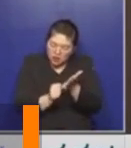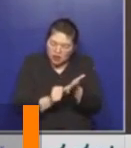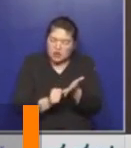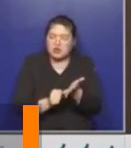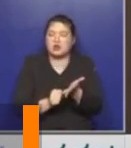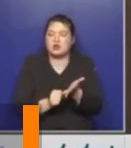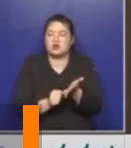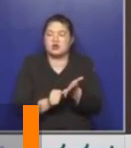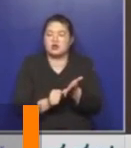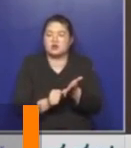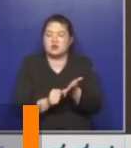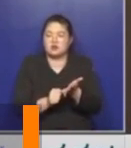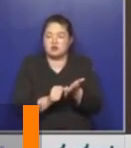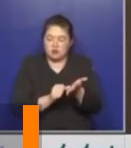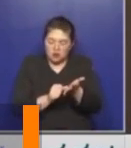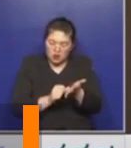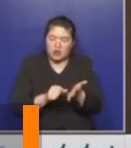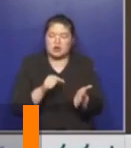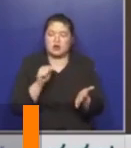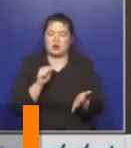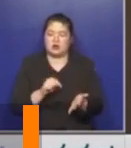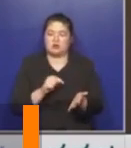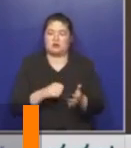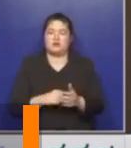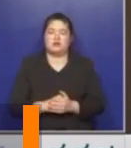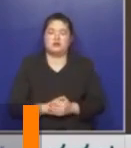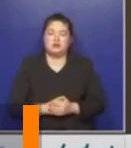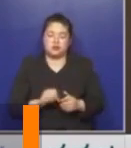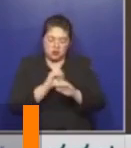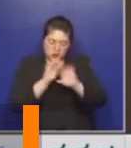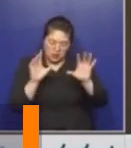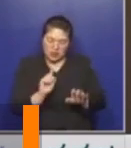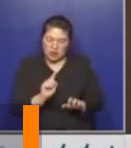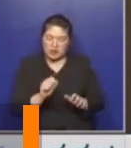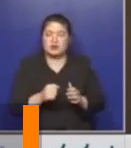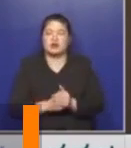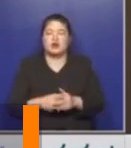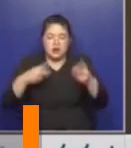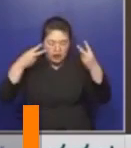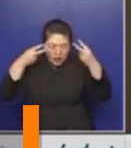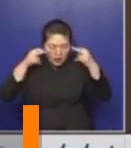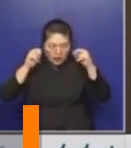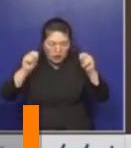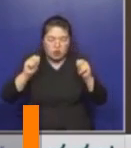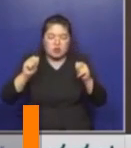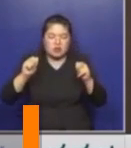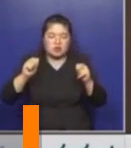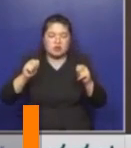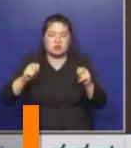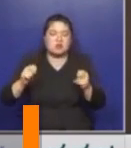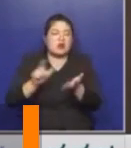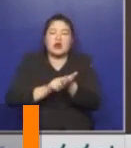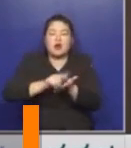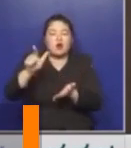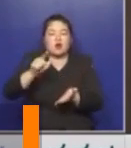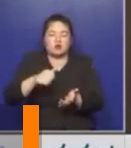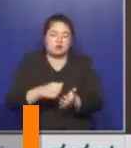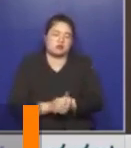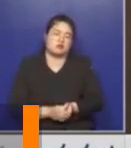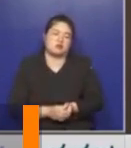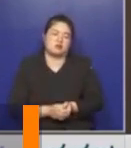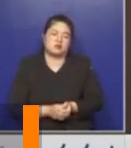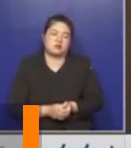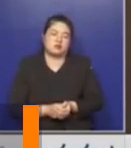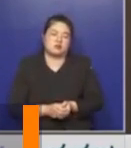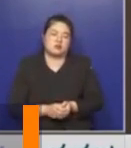การปฏิรูปอันหนึ่งก็คือให้นายกรัฐมนตรีลาออกครับบ้านเมืองจะได้